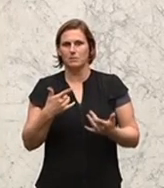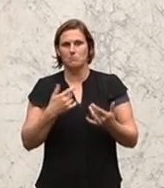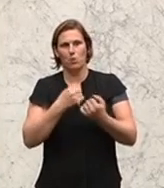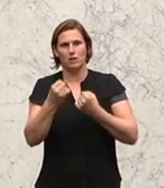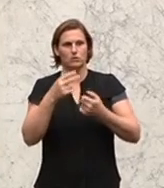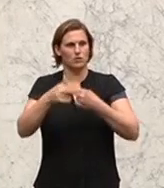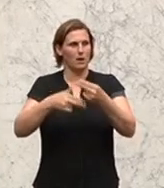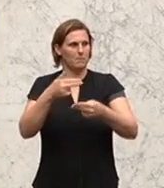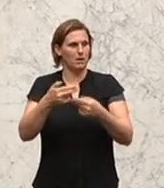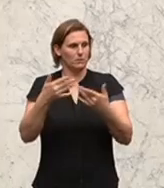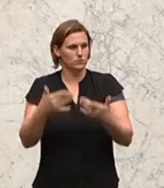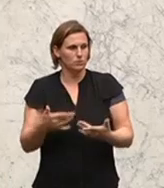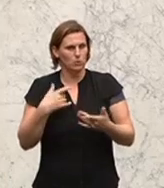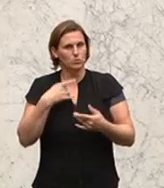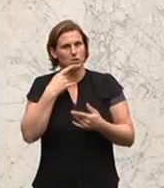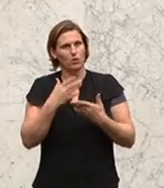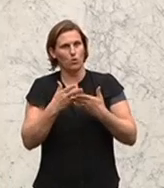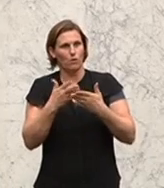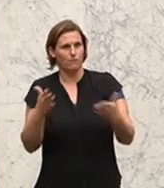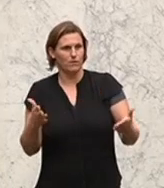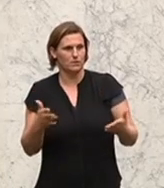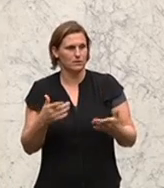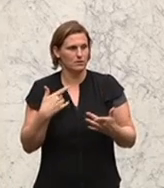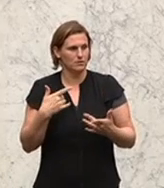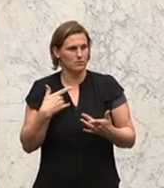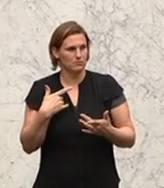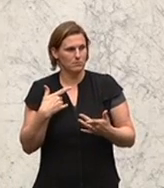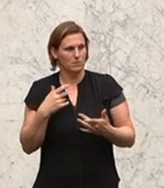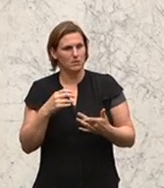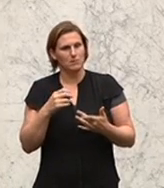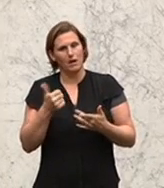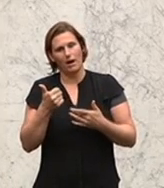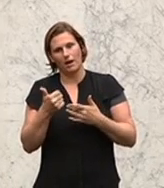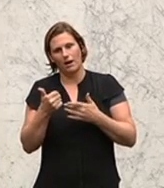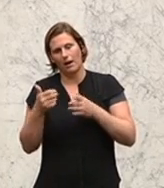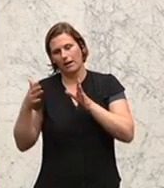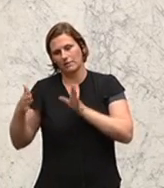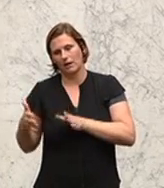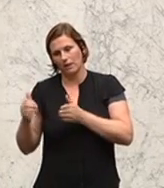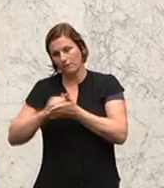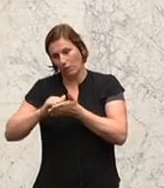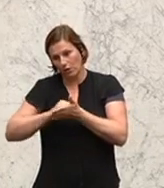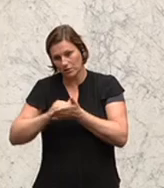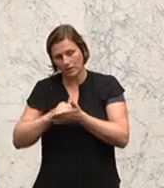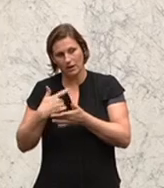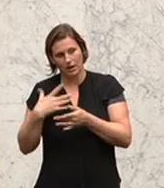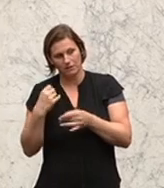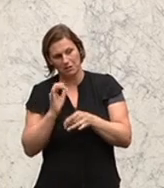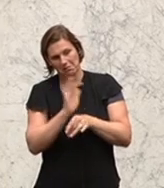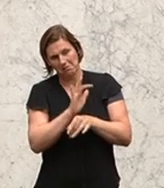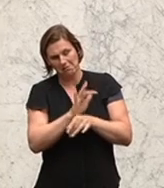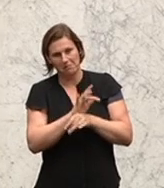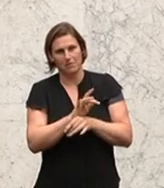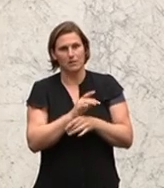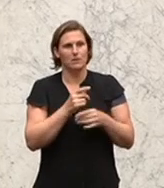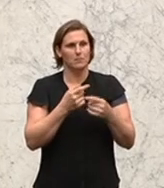politischer Ablauf ist, und ich sage auch ganz offen, die einen freuen sich, brauchen wir sich keine Geschichte erzählen, nicht? Jetzt werden wir wieder einen anputzen, die anderen greifen